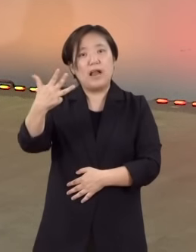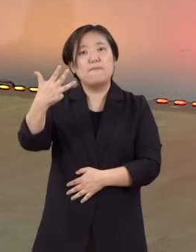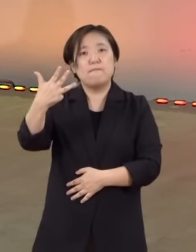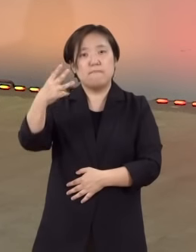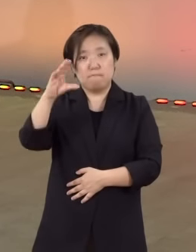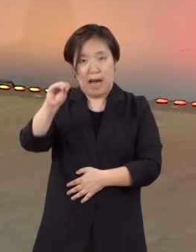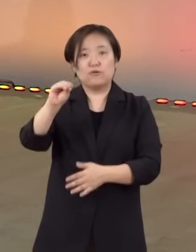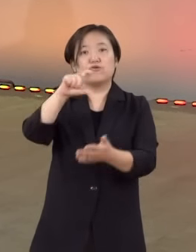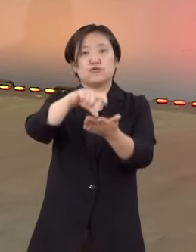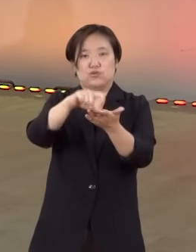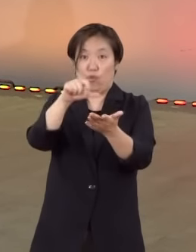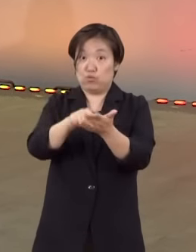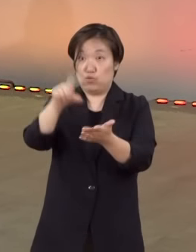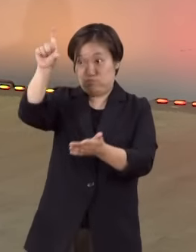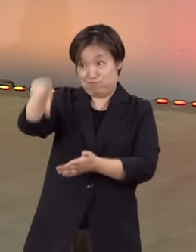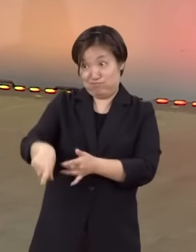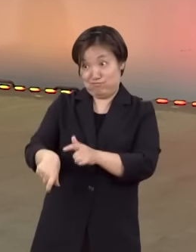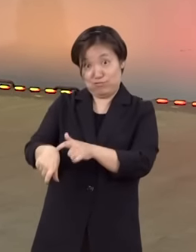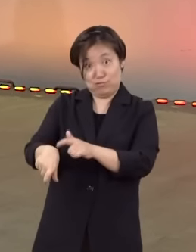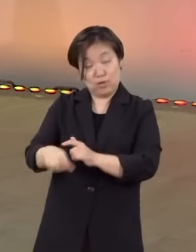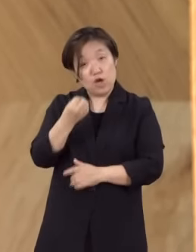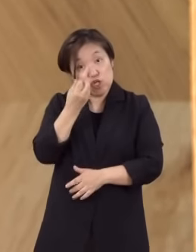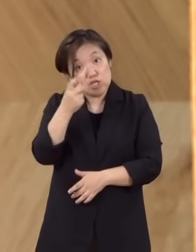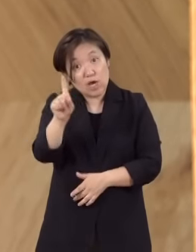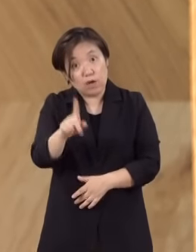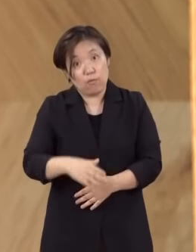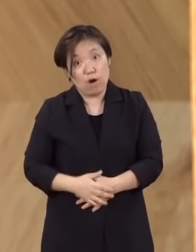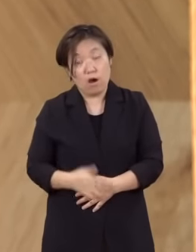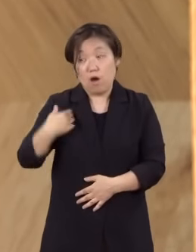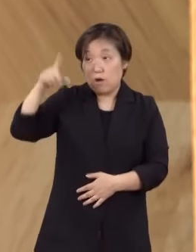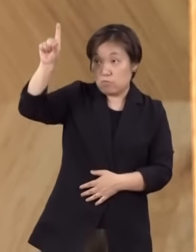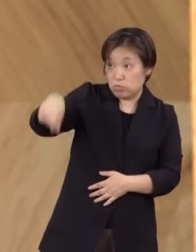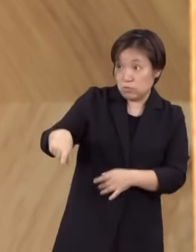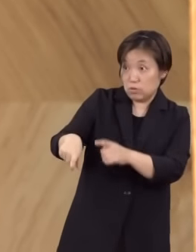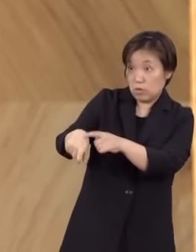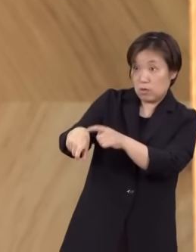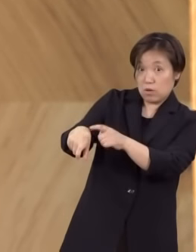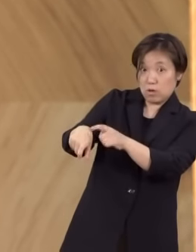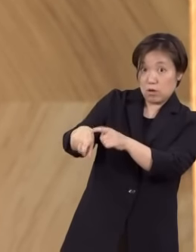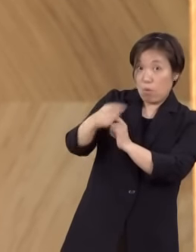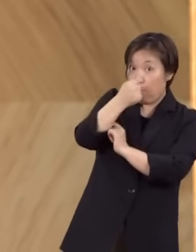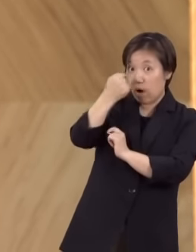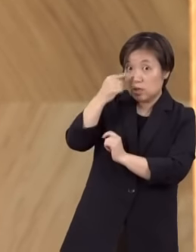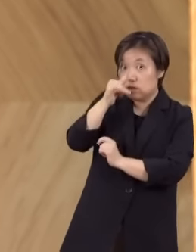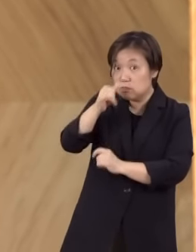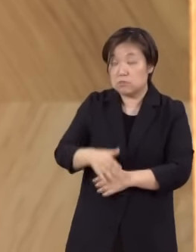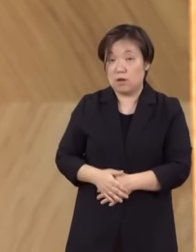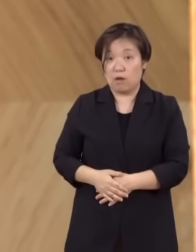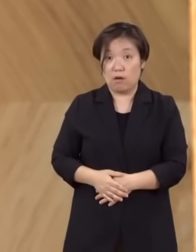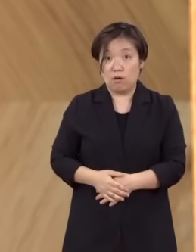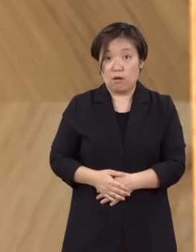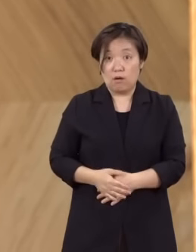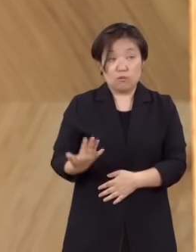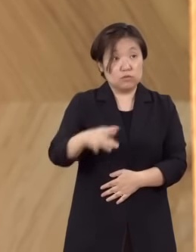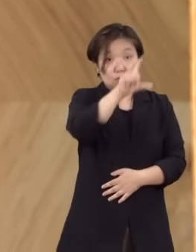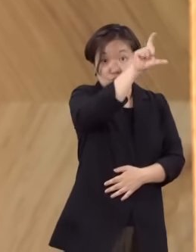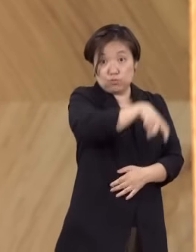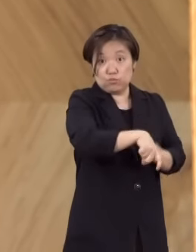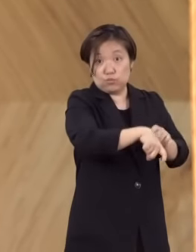신기한게 카드 결제를 했는데 결제는 된 걸로 확인했는데 실제로는 카드